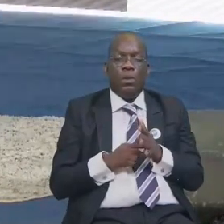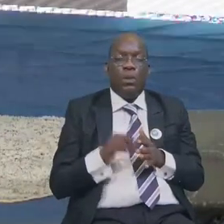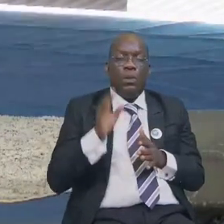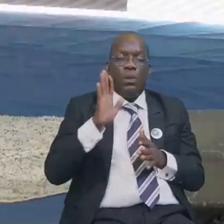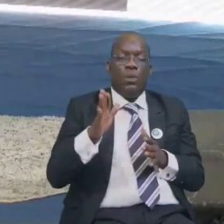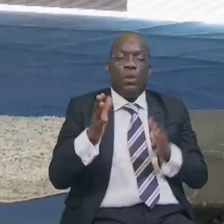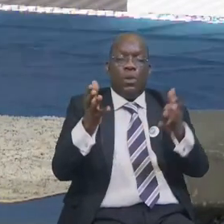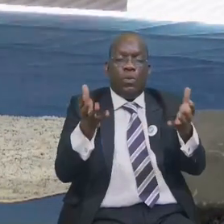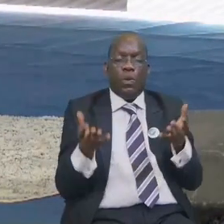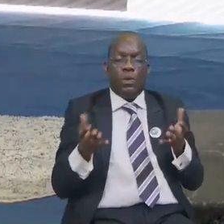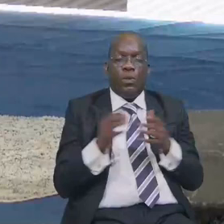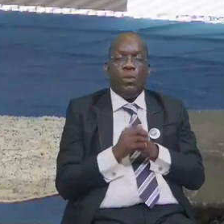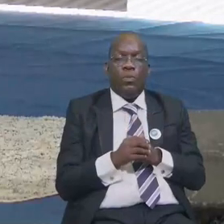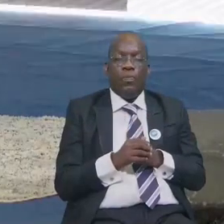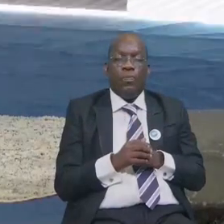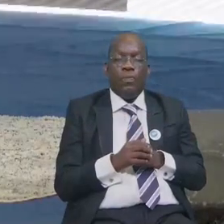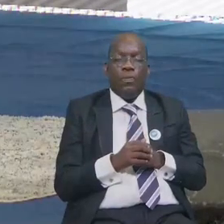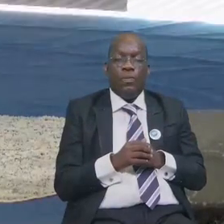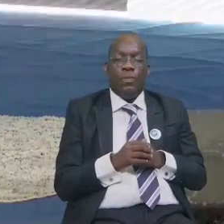Ta passion.